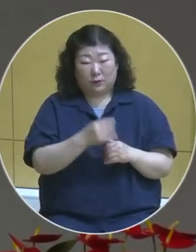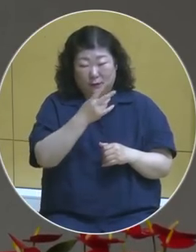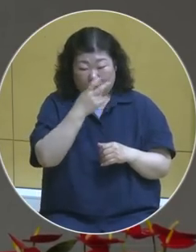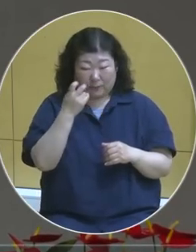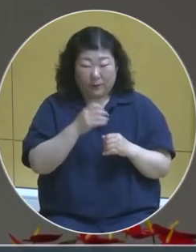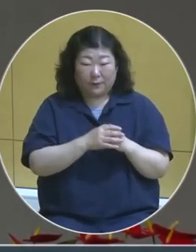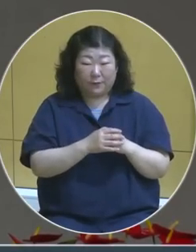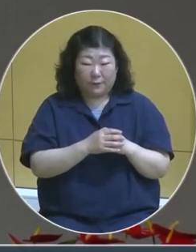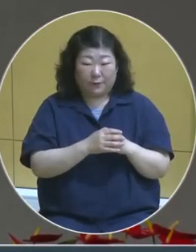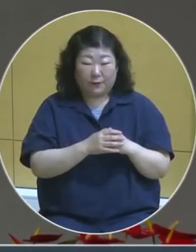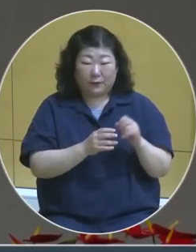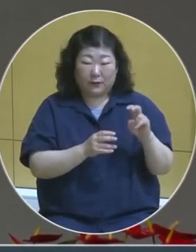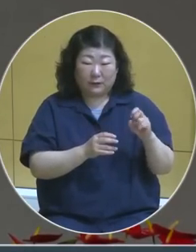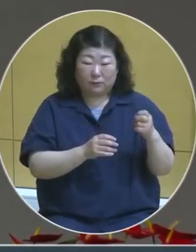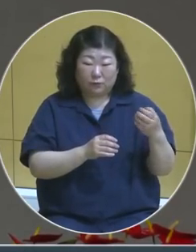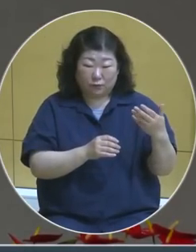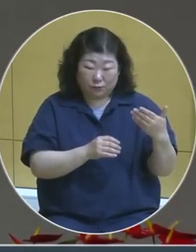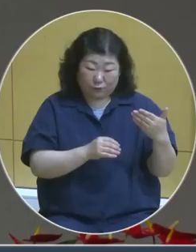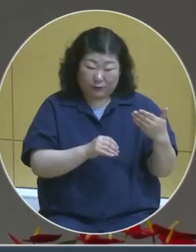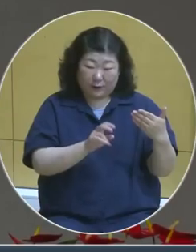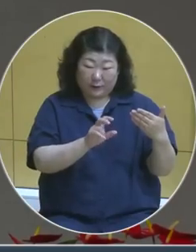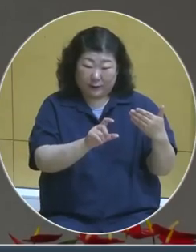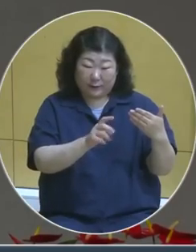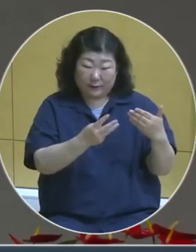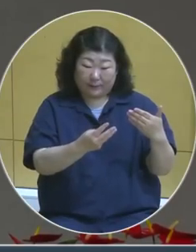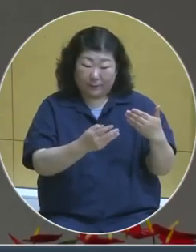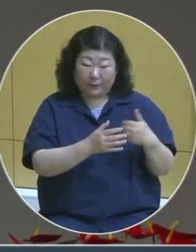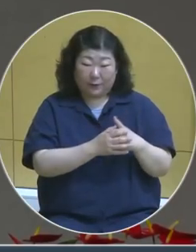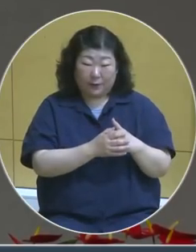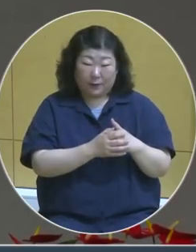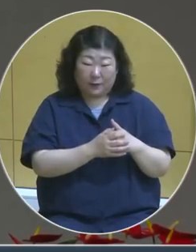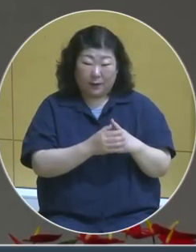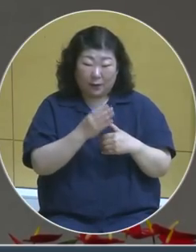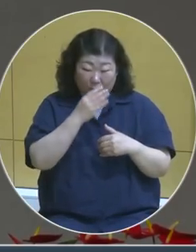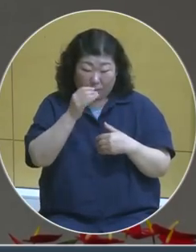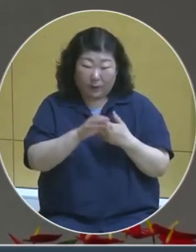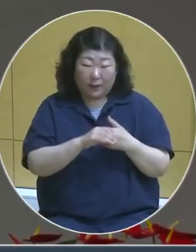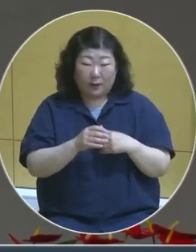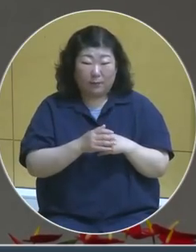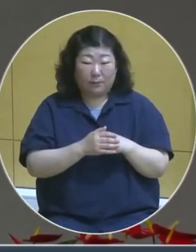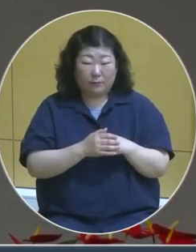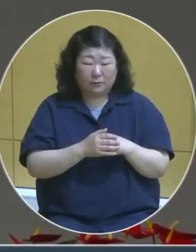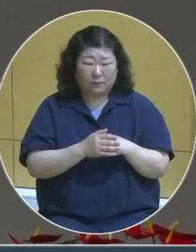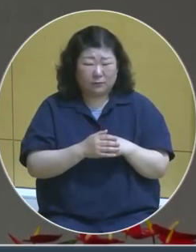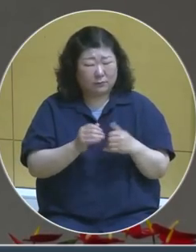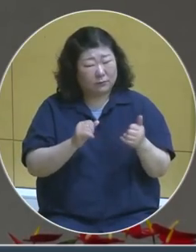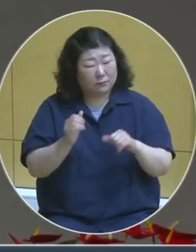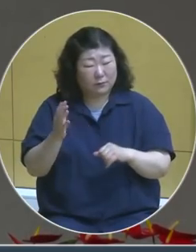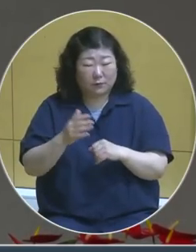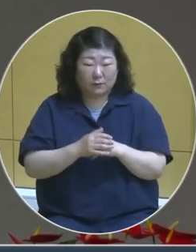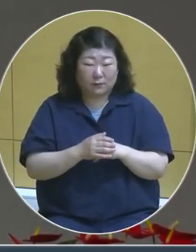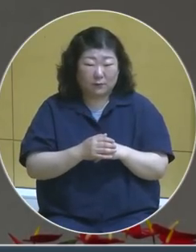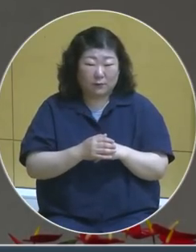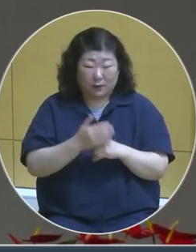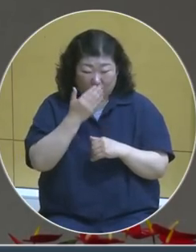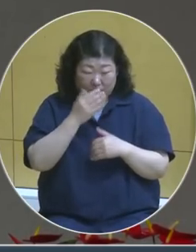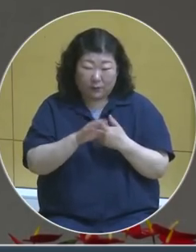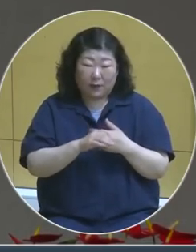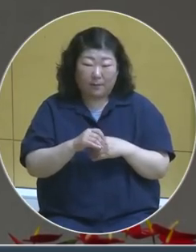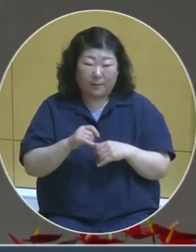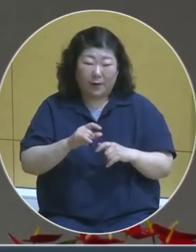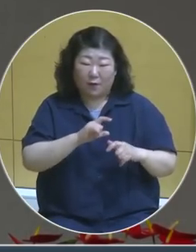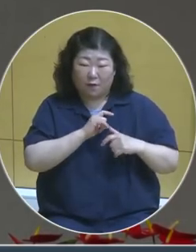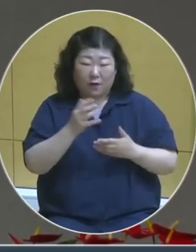사람이 교만하면 낮아지게 되겠고 마음이 겸손하면 영예를 얻으리라고 말씀합니다. 그래서 성경에서 이렇게 말씀합니다. 빌립보서